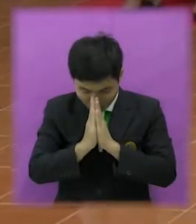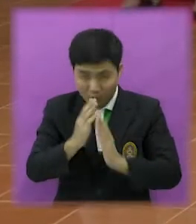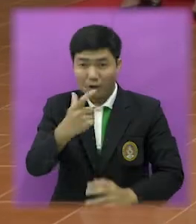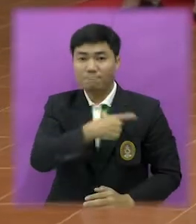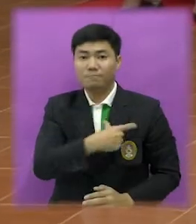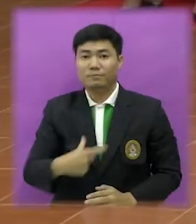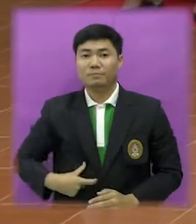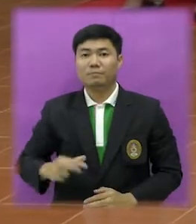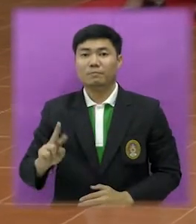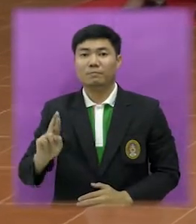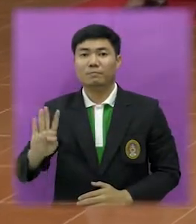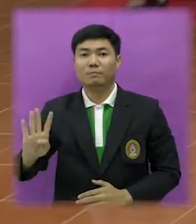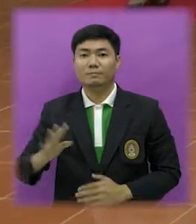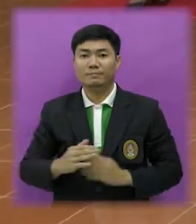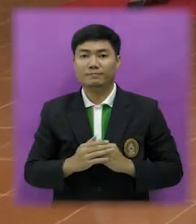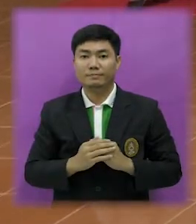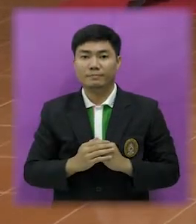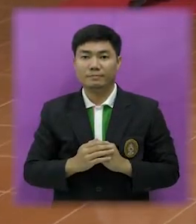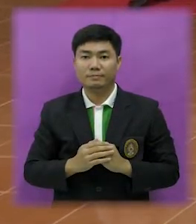เจ้าอยู่หัว